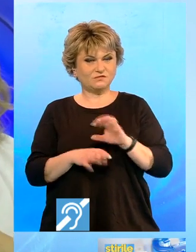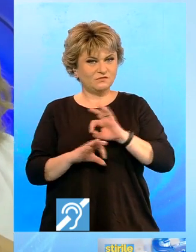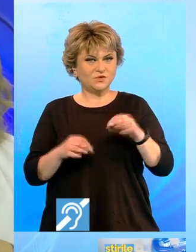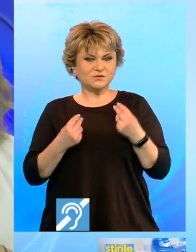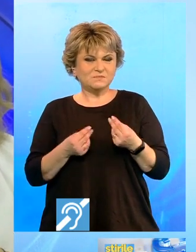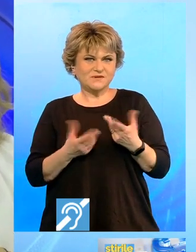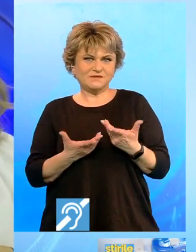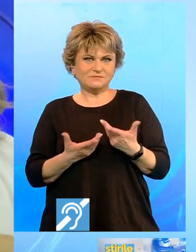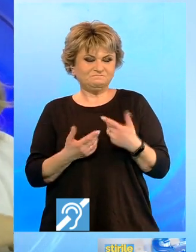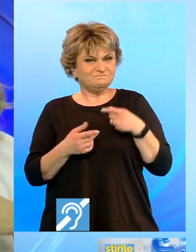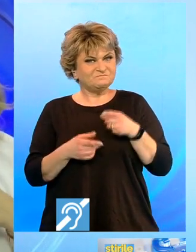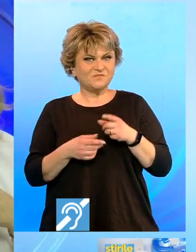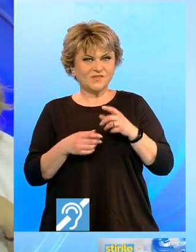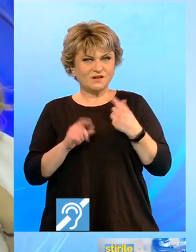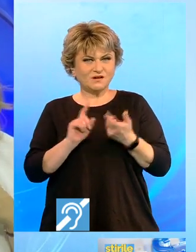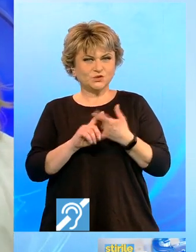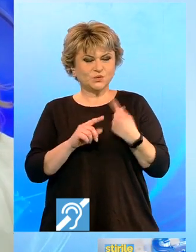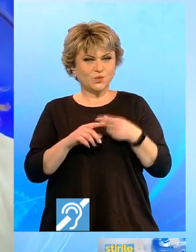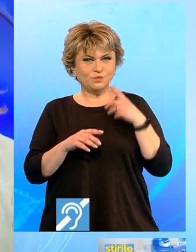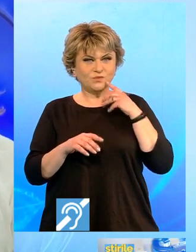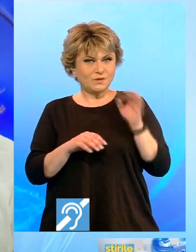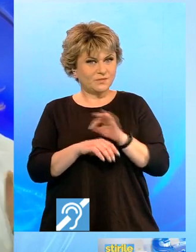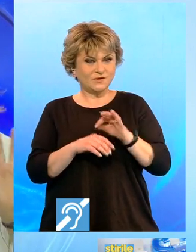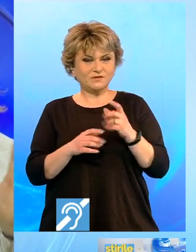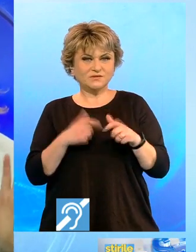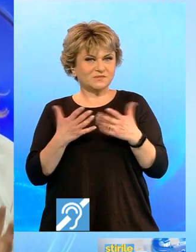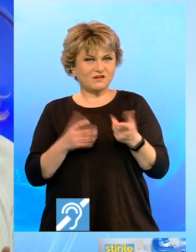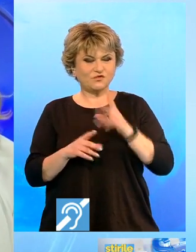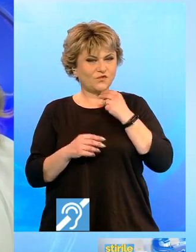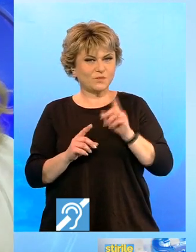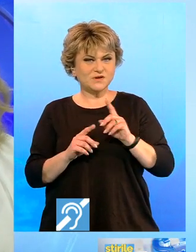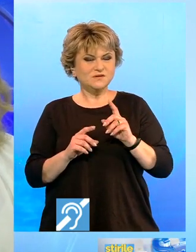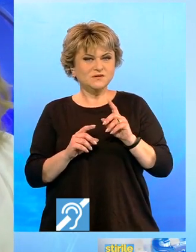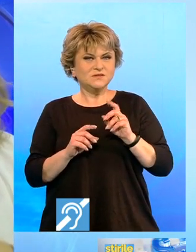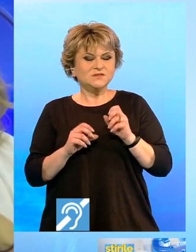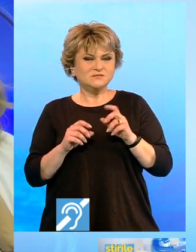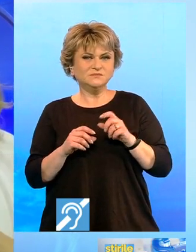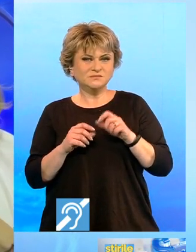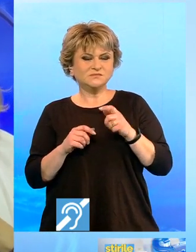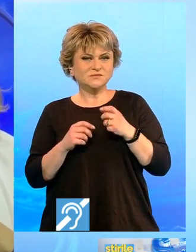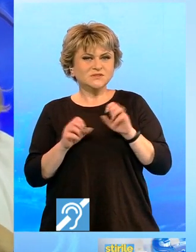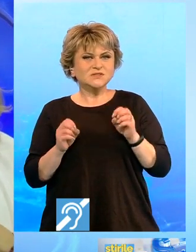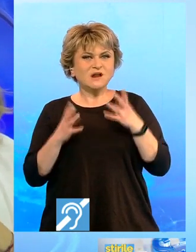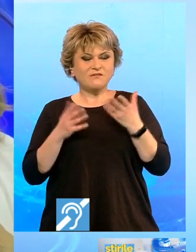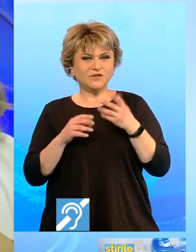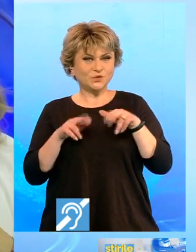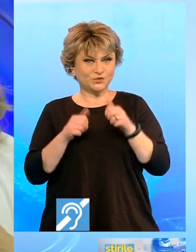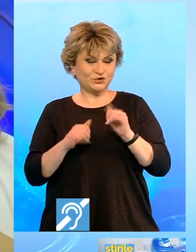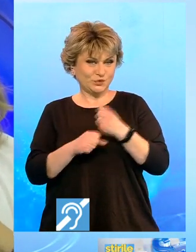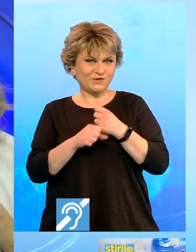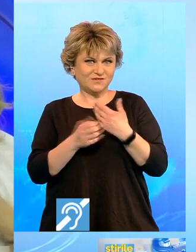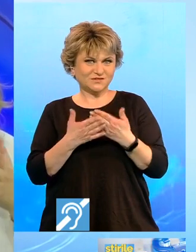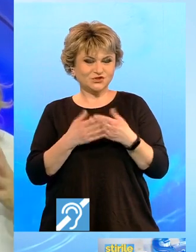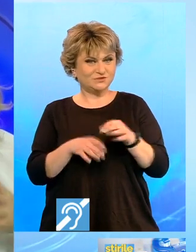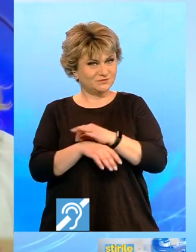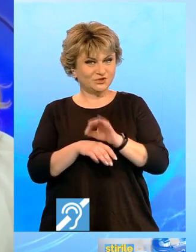bine centrați în ei, în legătură cu un proiect despre care nu vorbesc, slavă Domnului, e foarte bine așa, și se lucrează acest